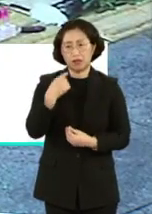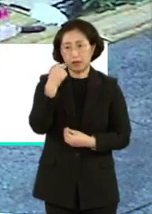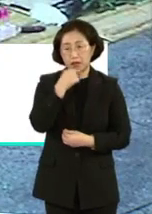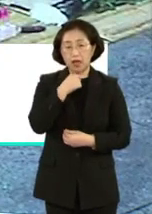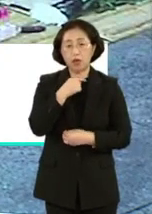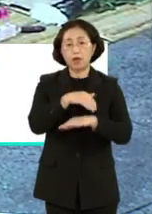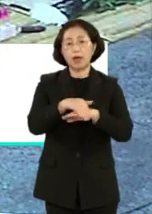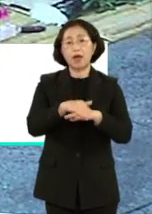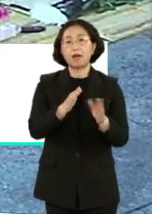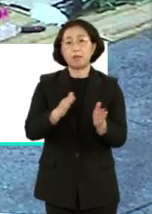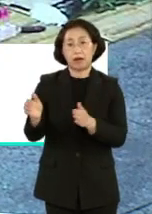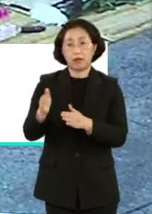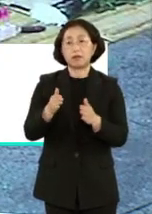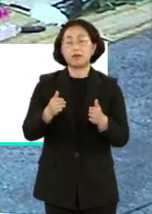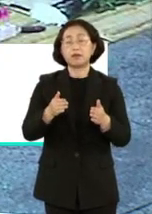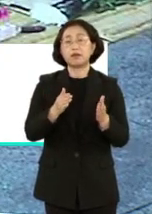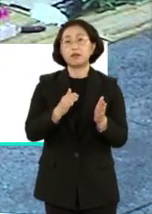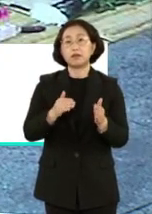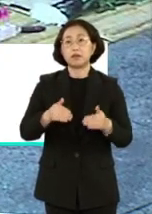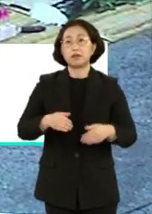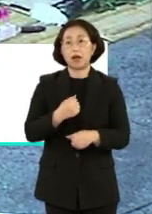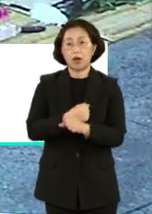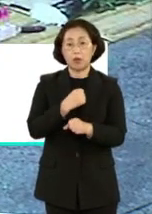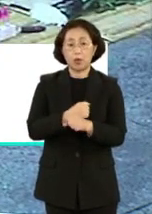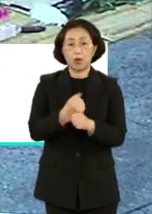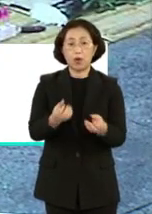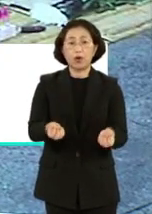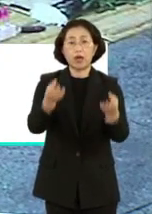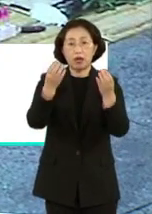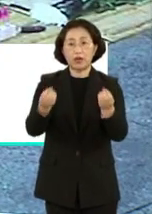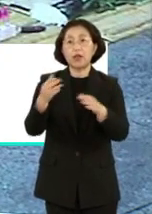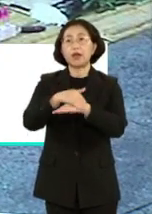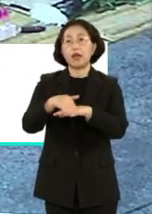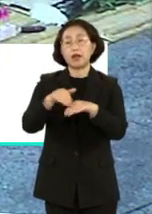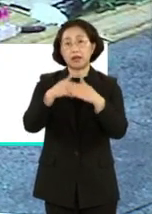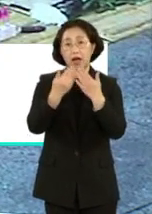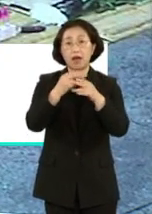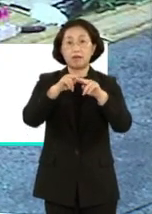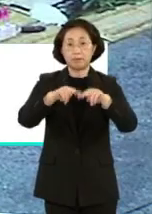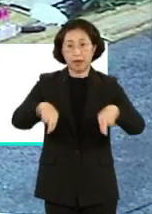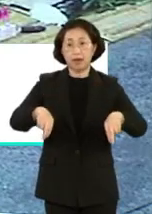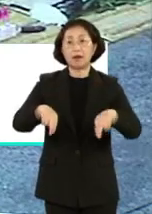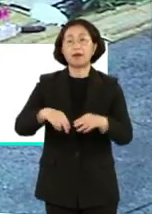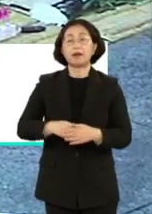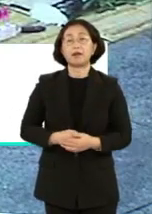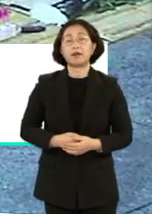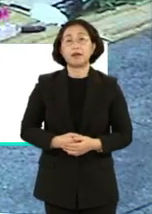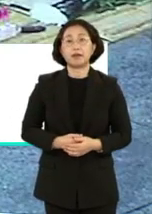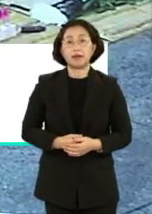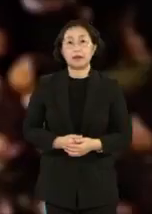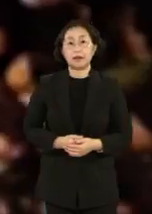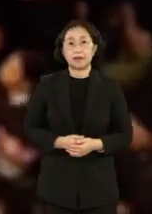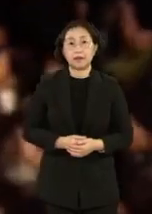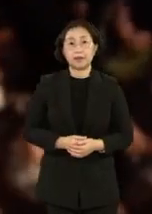대책 수립에 나서는 한편 예정된 행사들을 모두 취소했습니다. 양정진 기자 보도입니다.